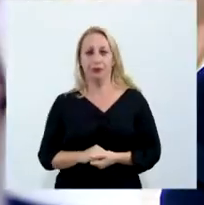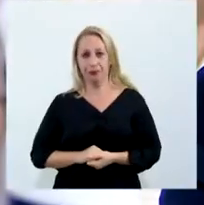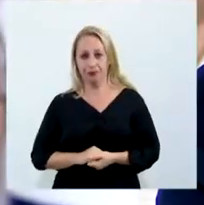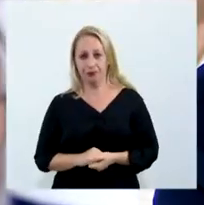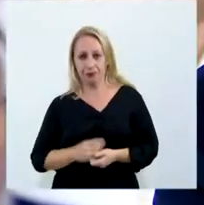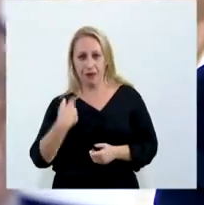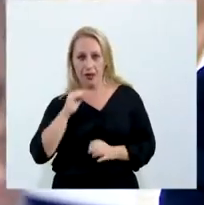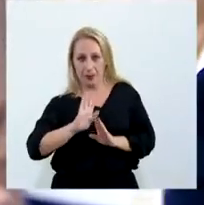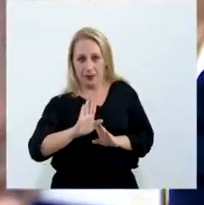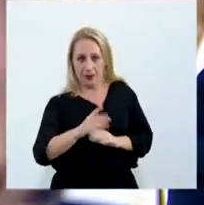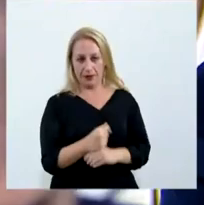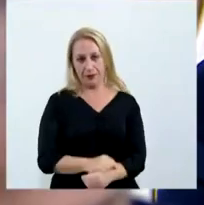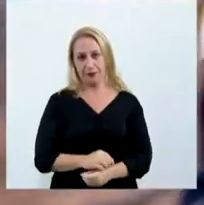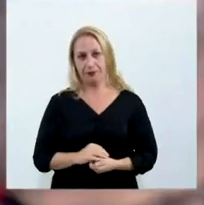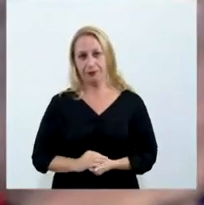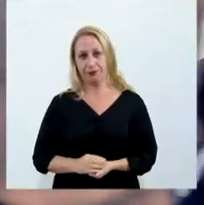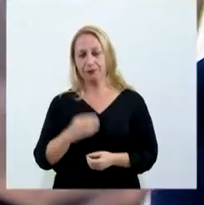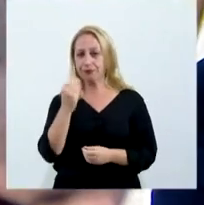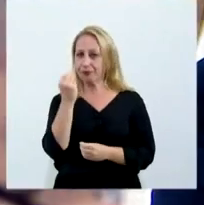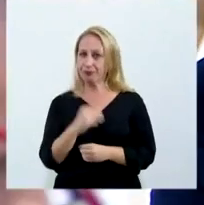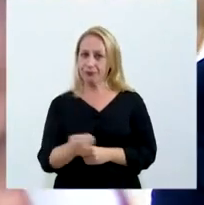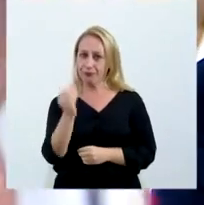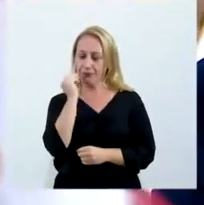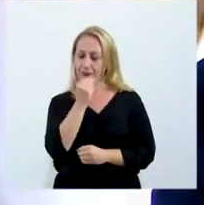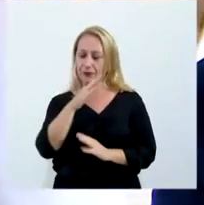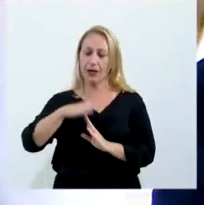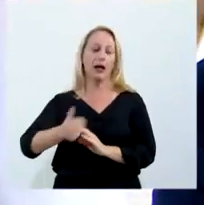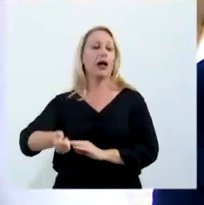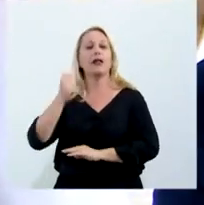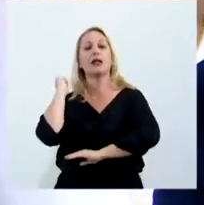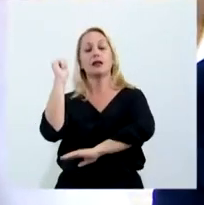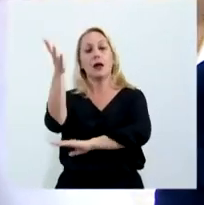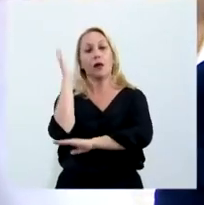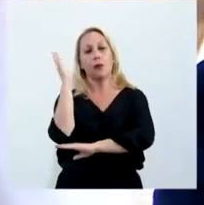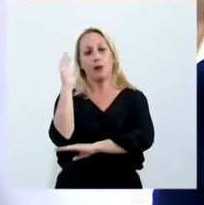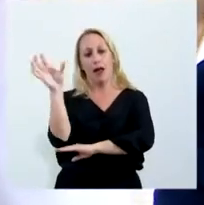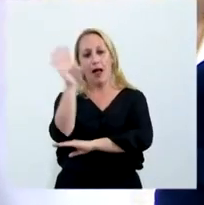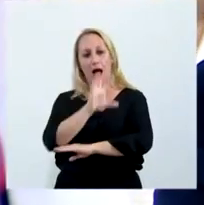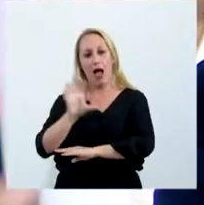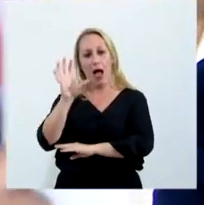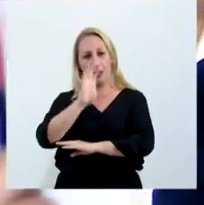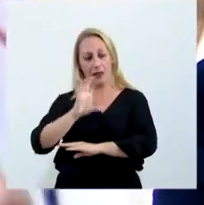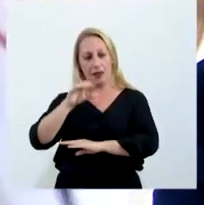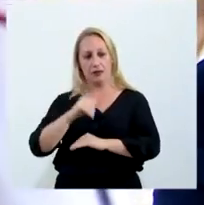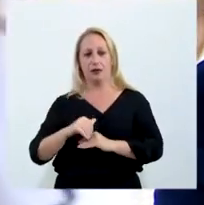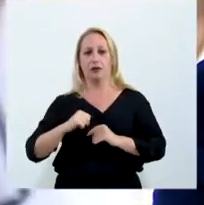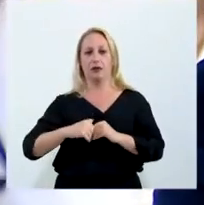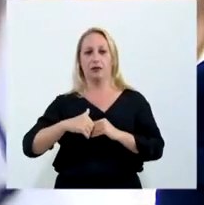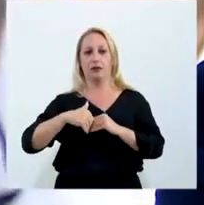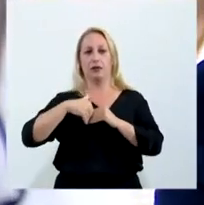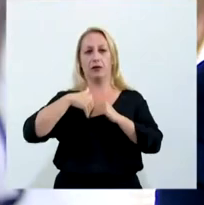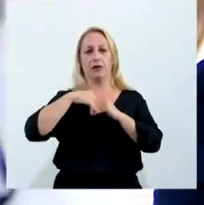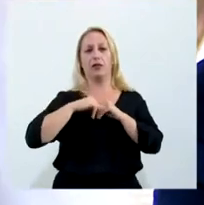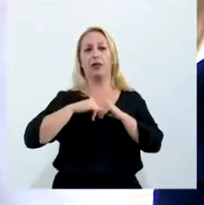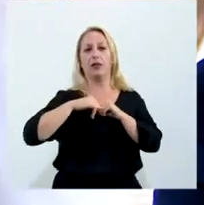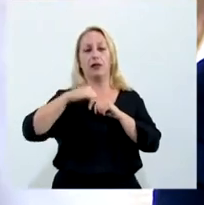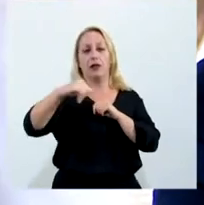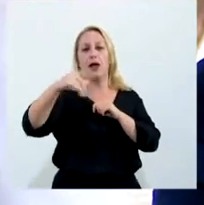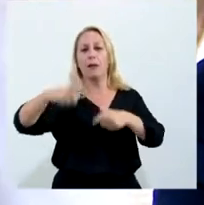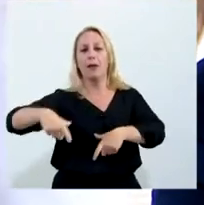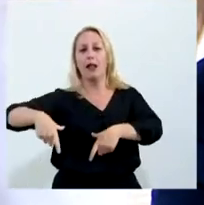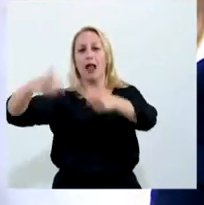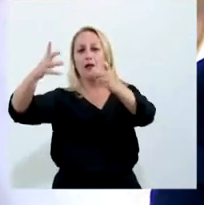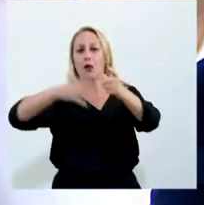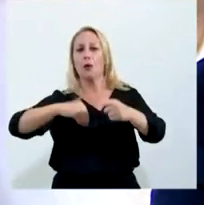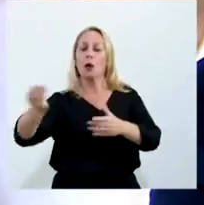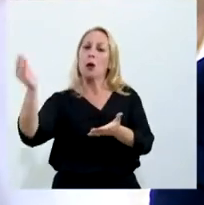Πρόεδρε, απέναντί σας. Εχθές την ώρα που μιλούσατε στο Βελίδιο στο πλαίσιο της έκθεσης, λίγα μέτρα πιο μακριά, στο Λευκό Πύργο υπήρχε